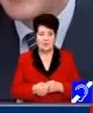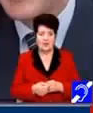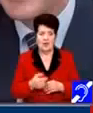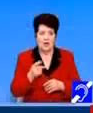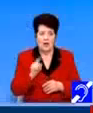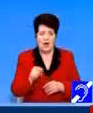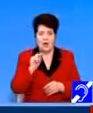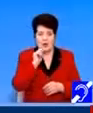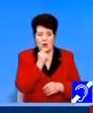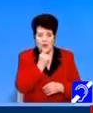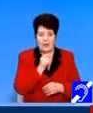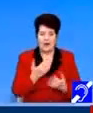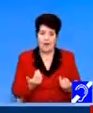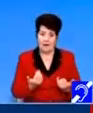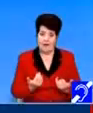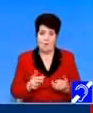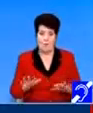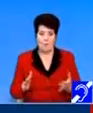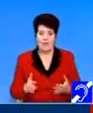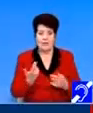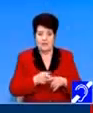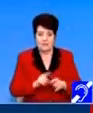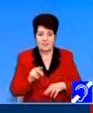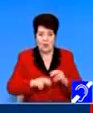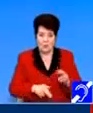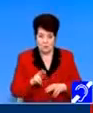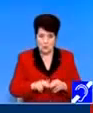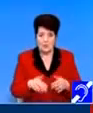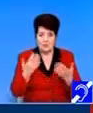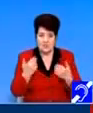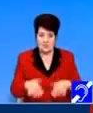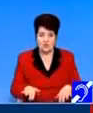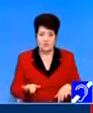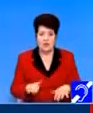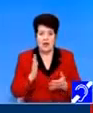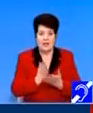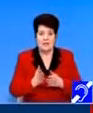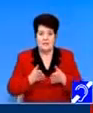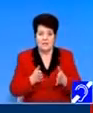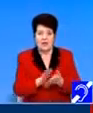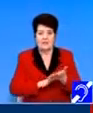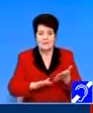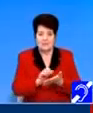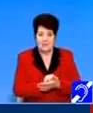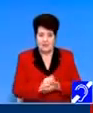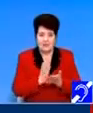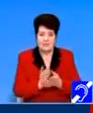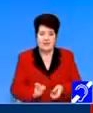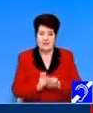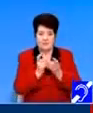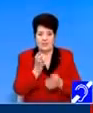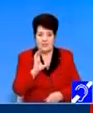întreprinzătorilor, a economiei. La moment, această construcție deja este pe cale de destrămare. Există conflicte